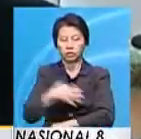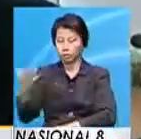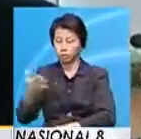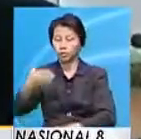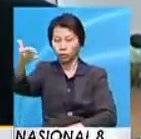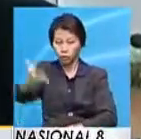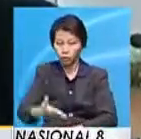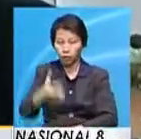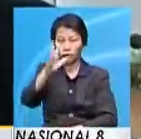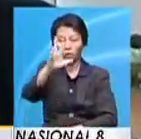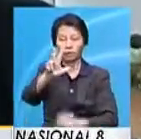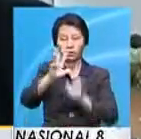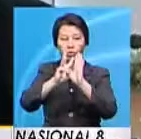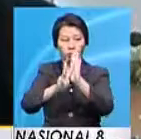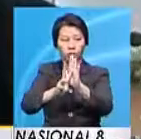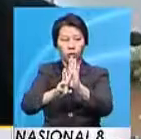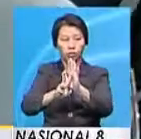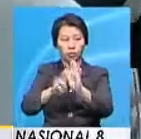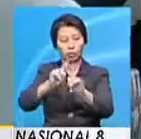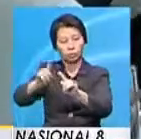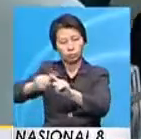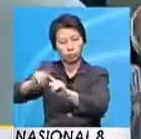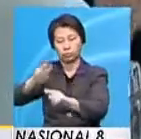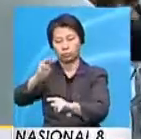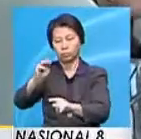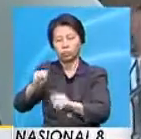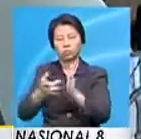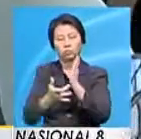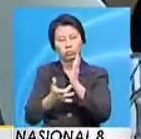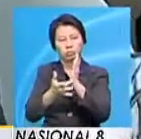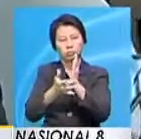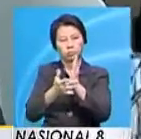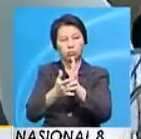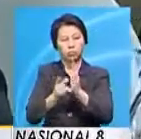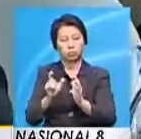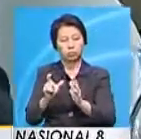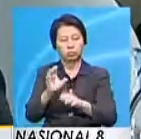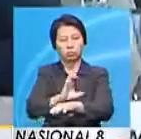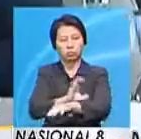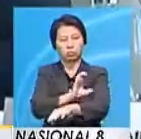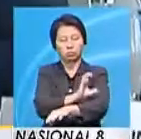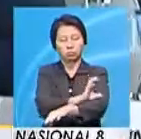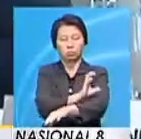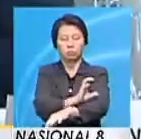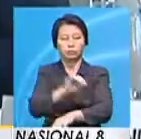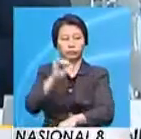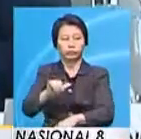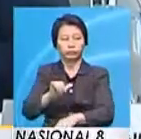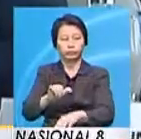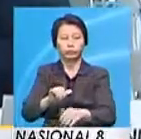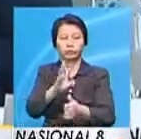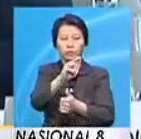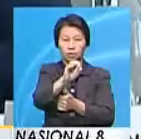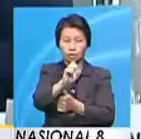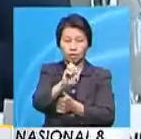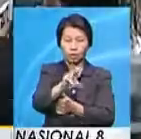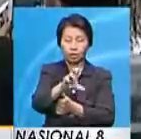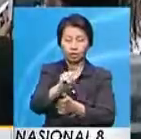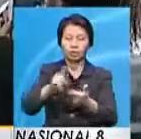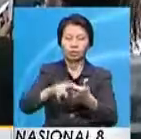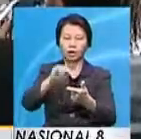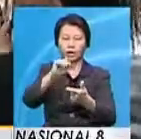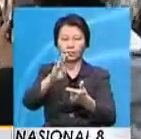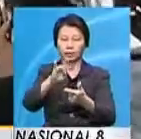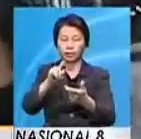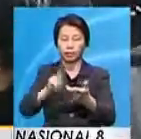mengundang tiga wakil syarikat multinasional yang mengungguli teknologi perisian dan perkakasan komputer iaitu Microsoft, IBM